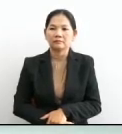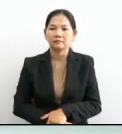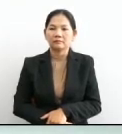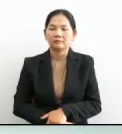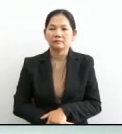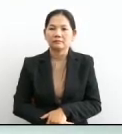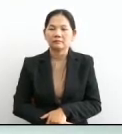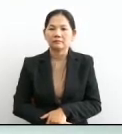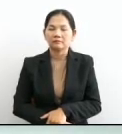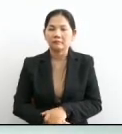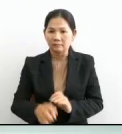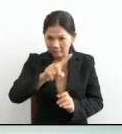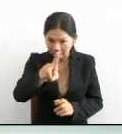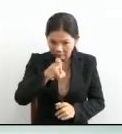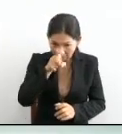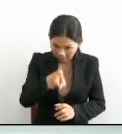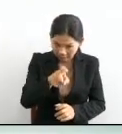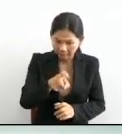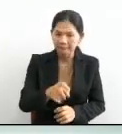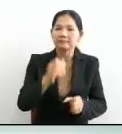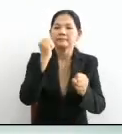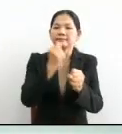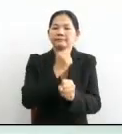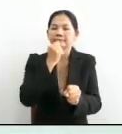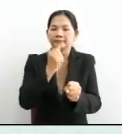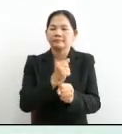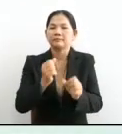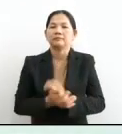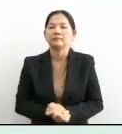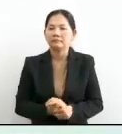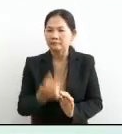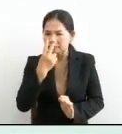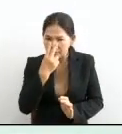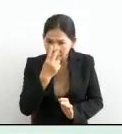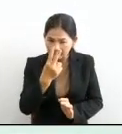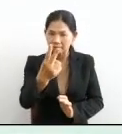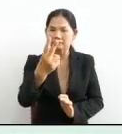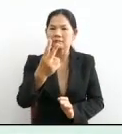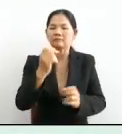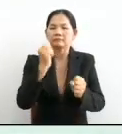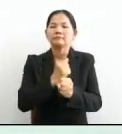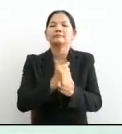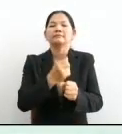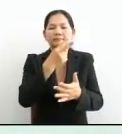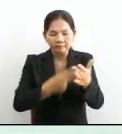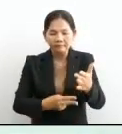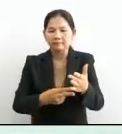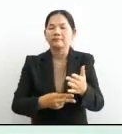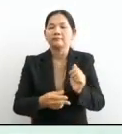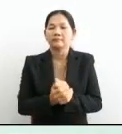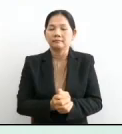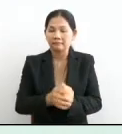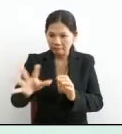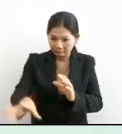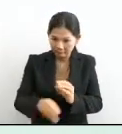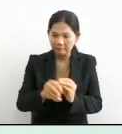chà này kêu miên sầm núa chà sập rập con thớ chà hai con trăm mơ tiền chà ta này kêu nông miên ở vậy bằng thám chà lư sầm núa năng tiền là